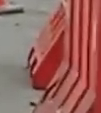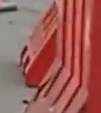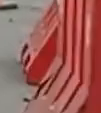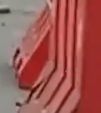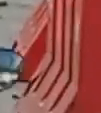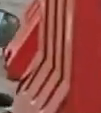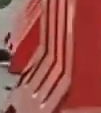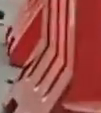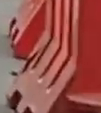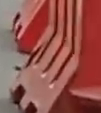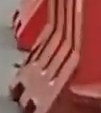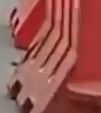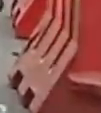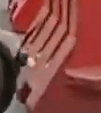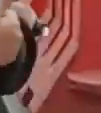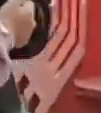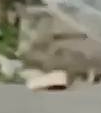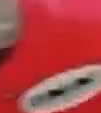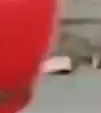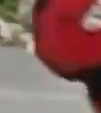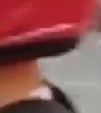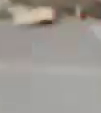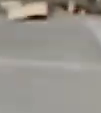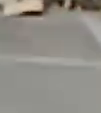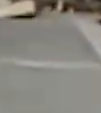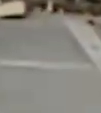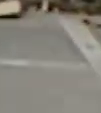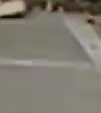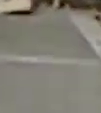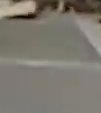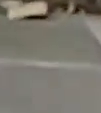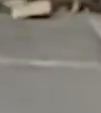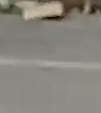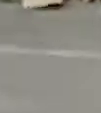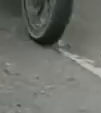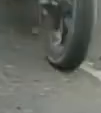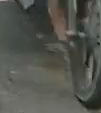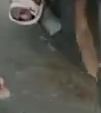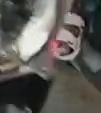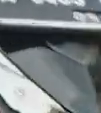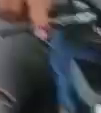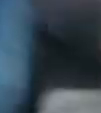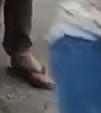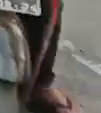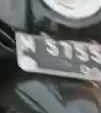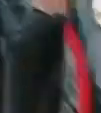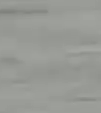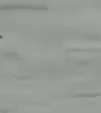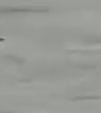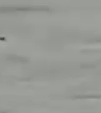2. Warga Madura dari berbagai wilayah mudik menggunakan mobil dan motor melintasi jembatan Suramadu bersama